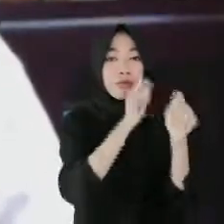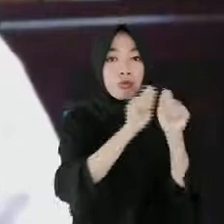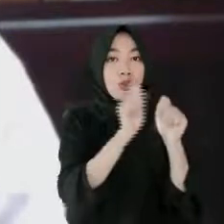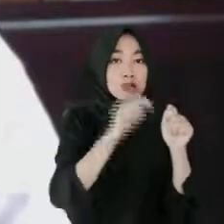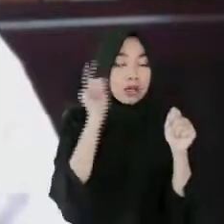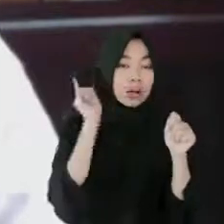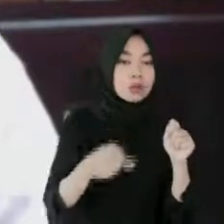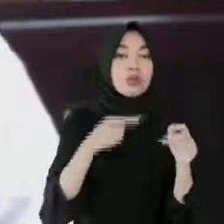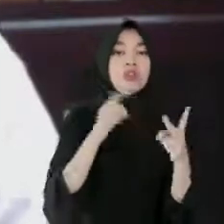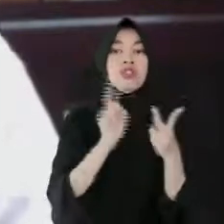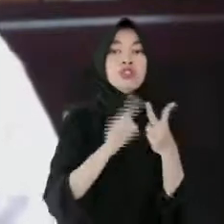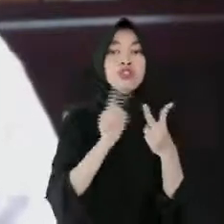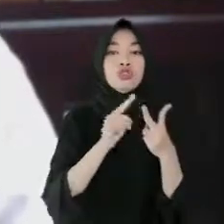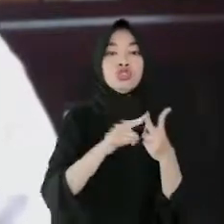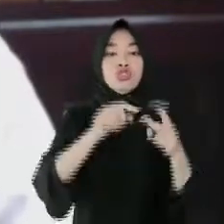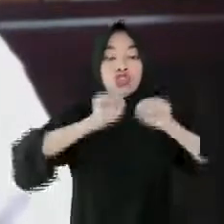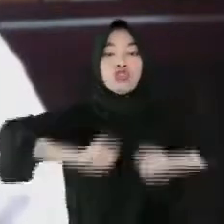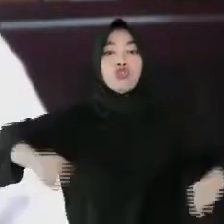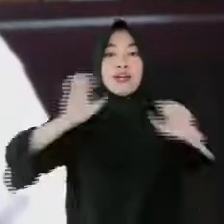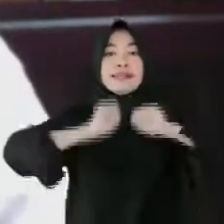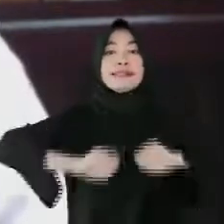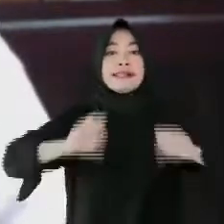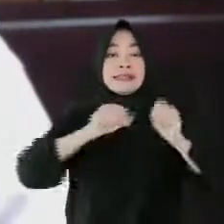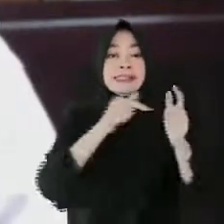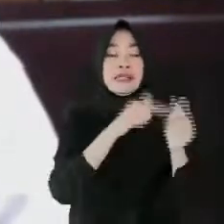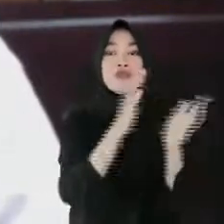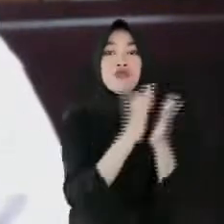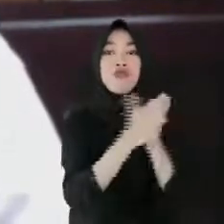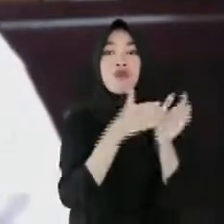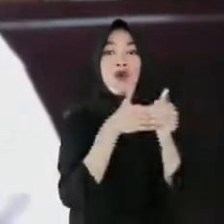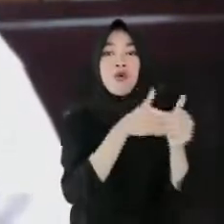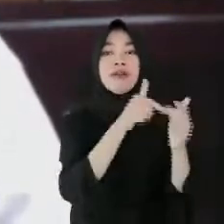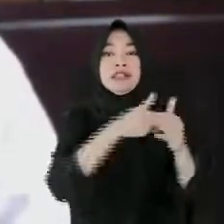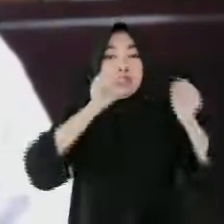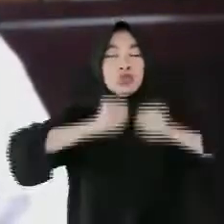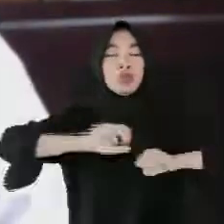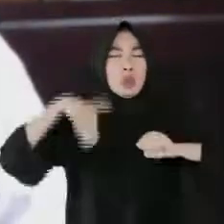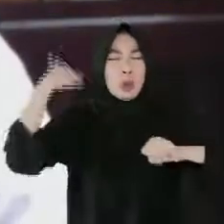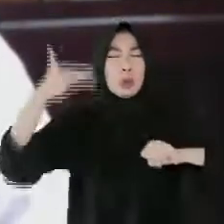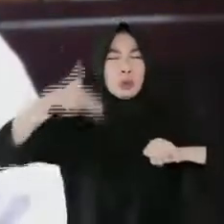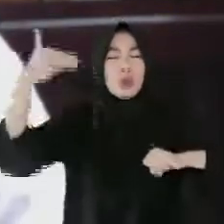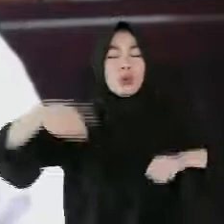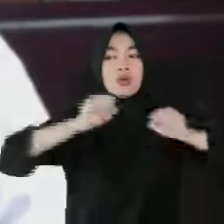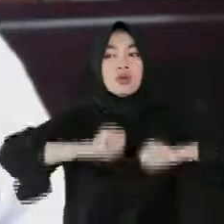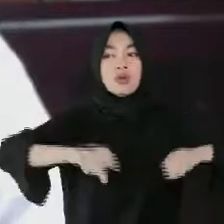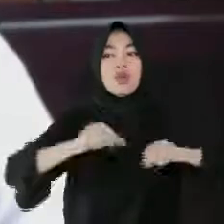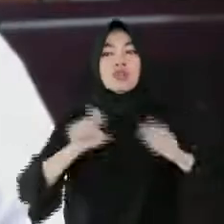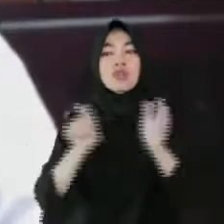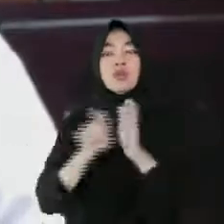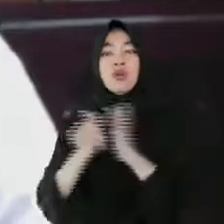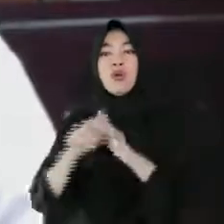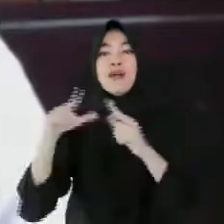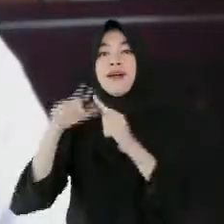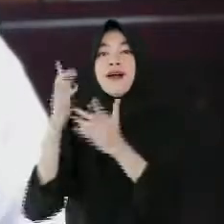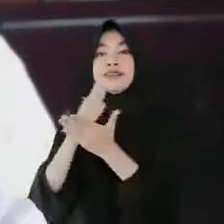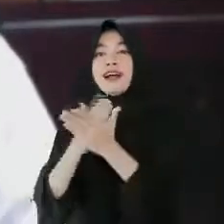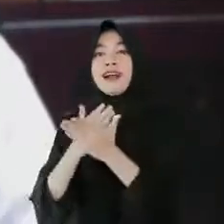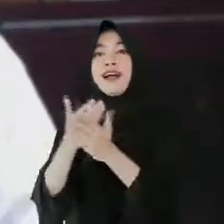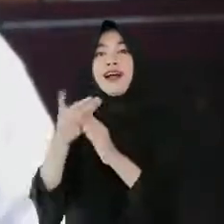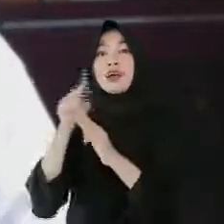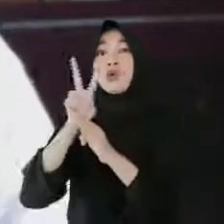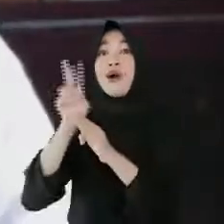yang kedua harus ada sosialisasi kami berulang sosialisasi bisa tadi bisa nahan minus 2 habis